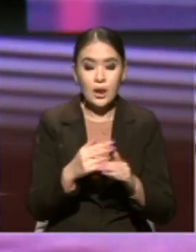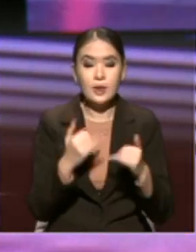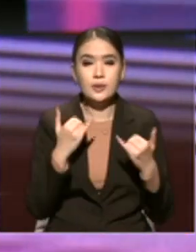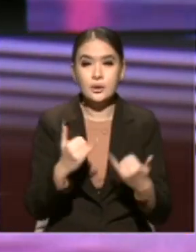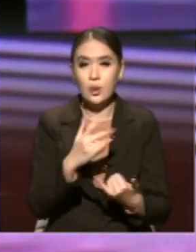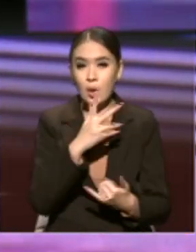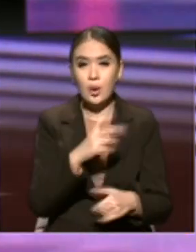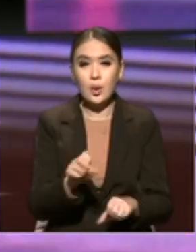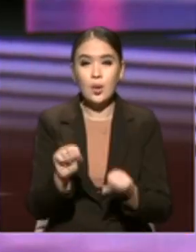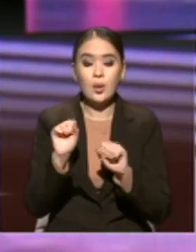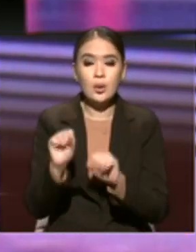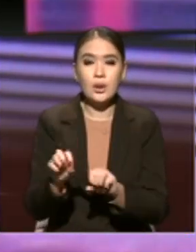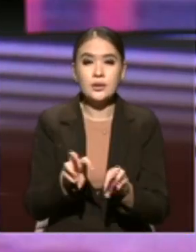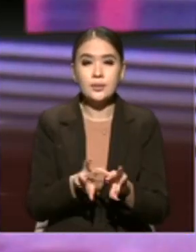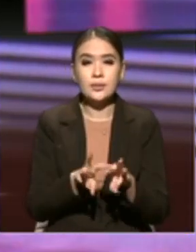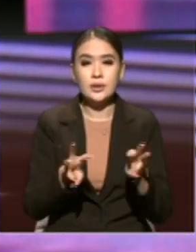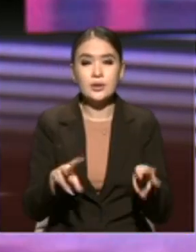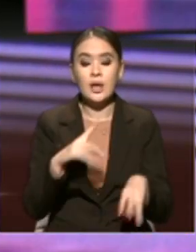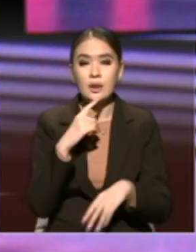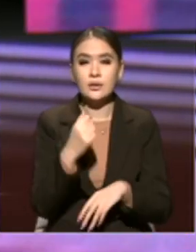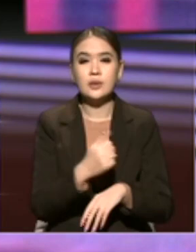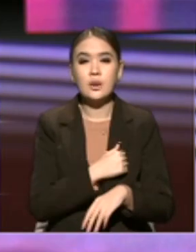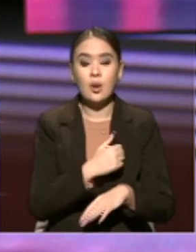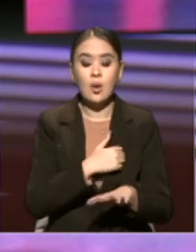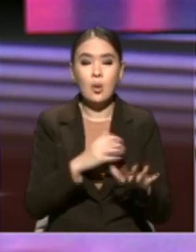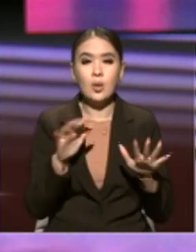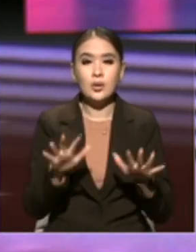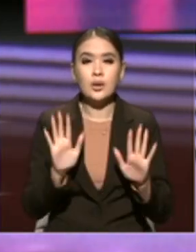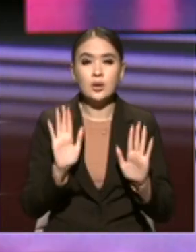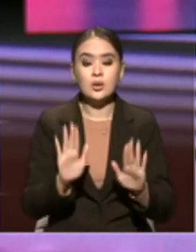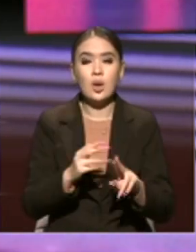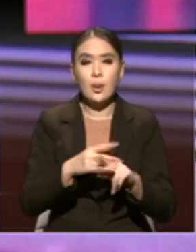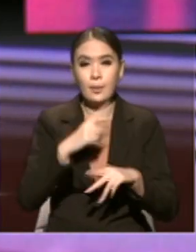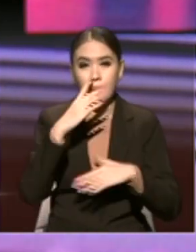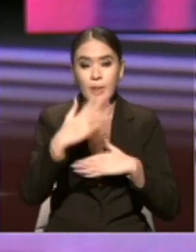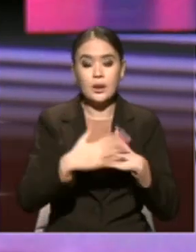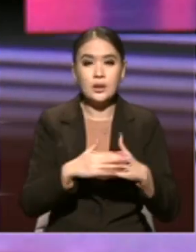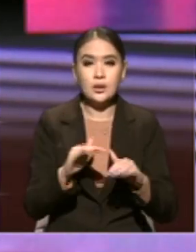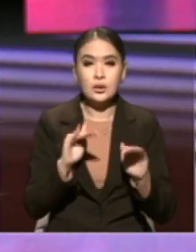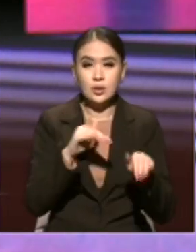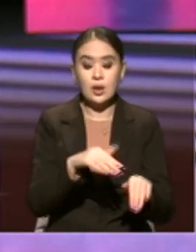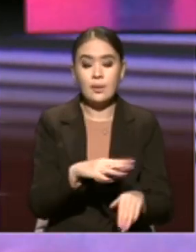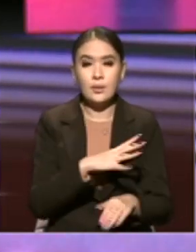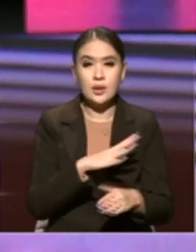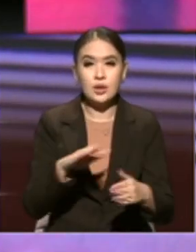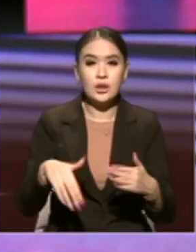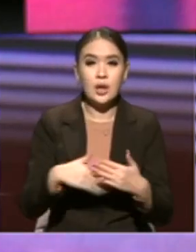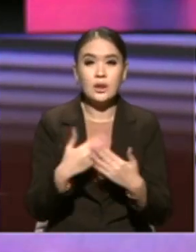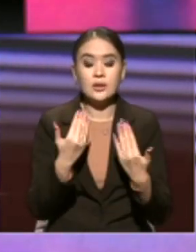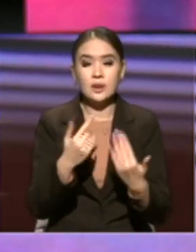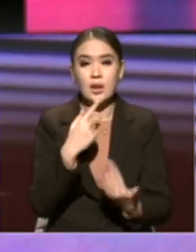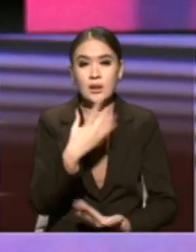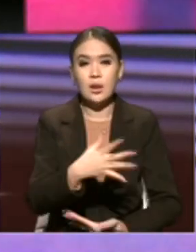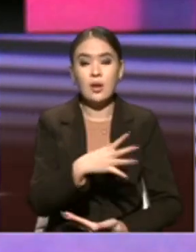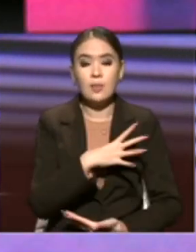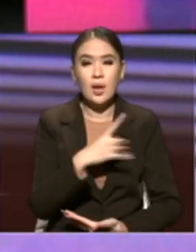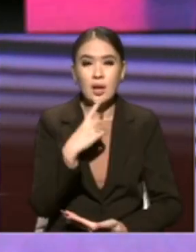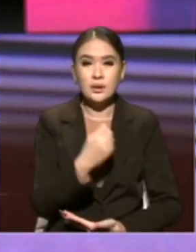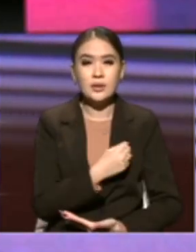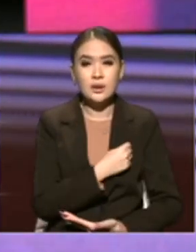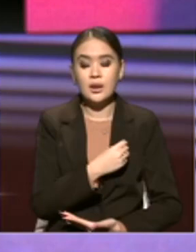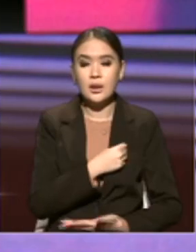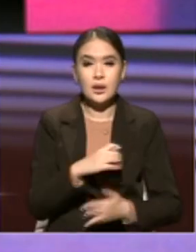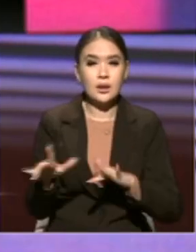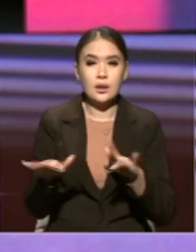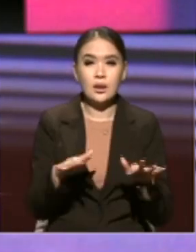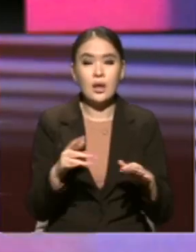Қорғаныс министрлігінің әскери оқу орындарына ғана азаматтар биыл түсті. Ал жаңағы сіз айтып отқан негізі бұл енді әскери қызмет бізде